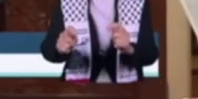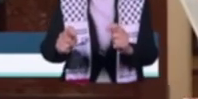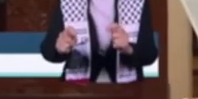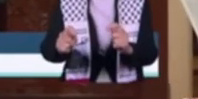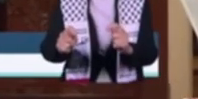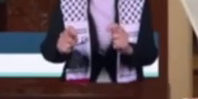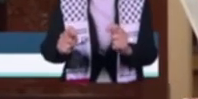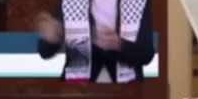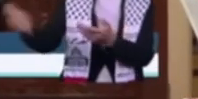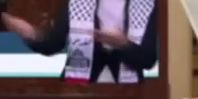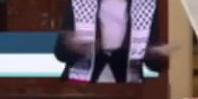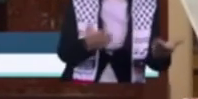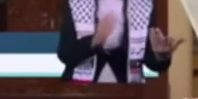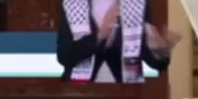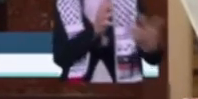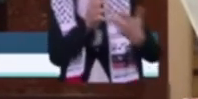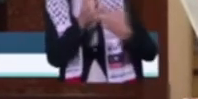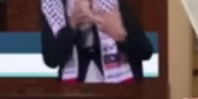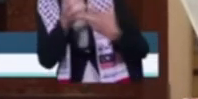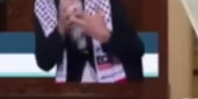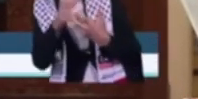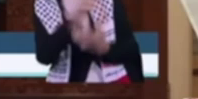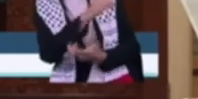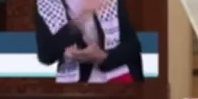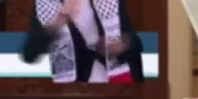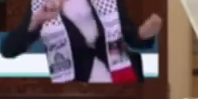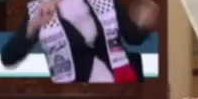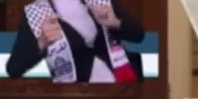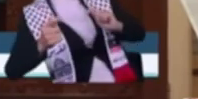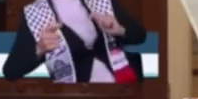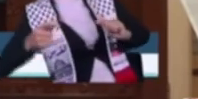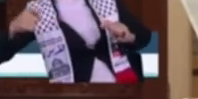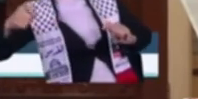membawa sedikit penyesuaian dan perubahan yang diperlukan.